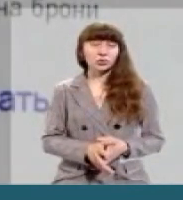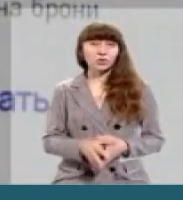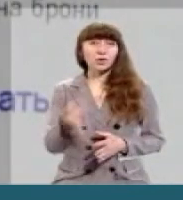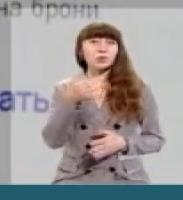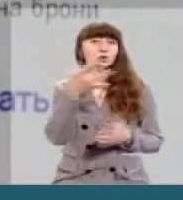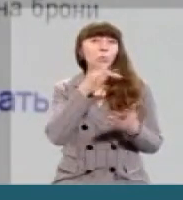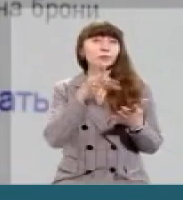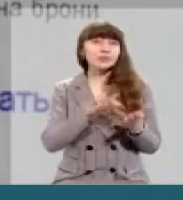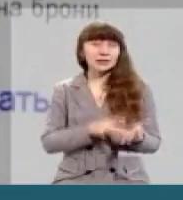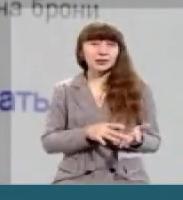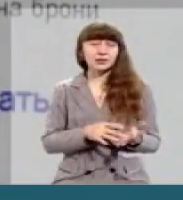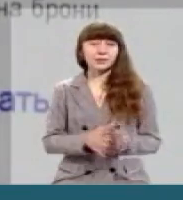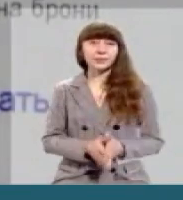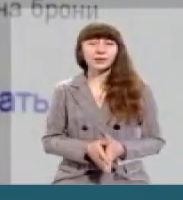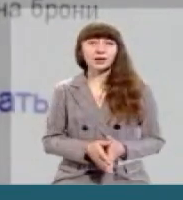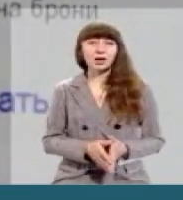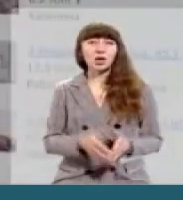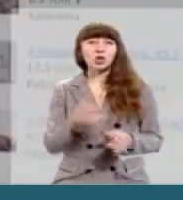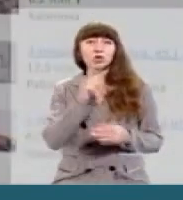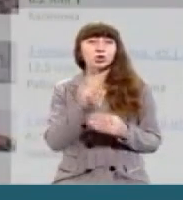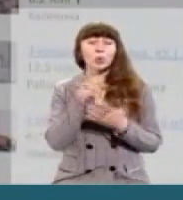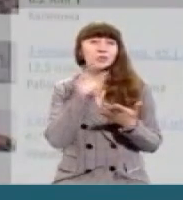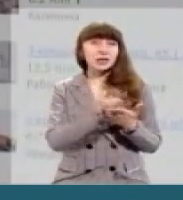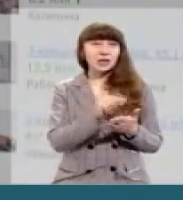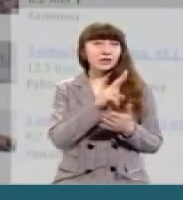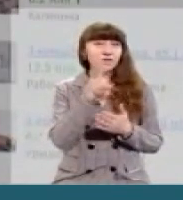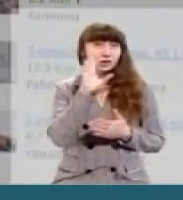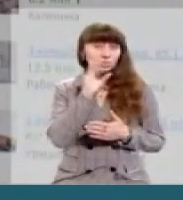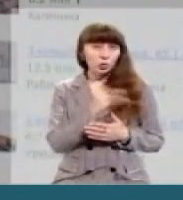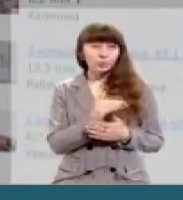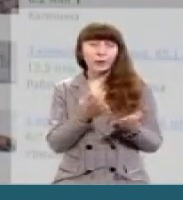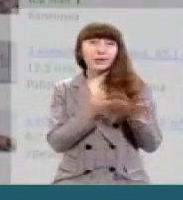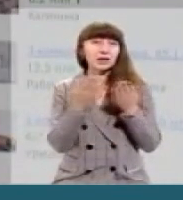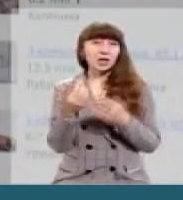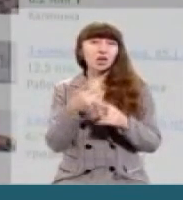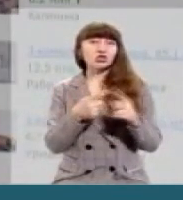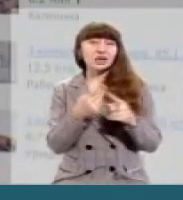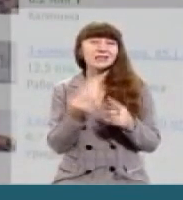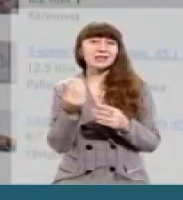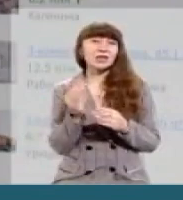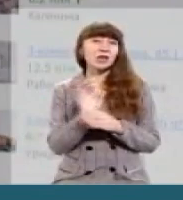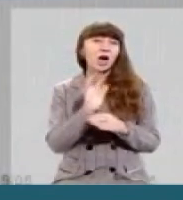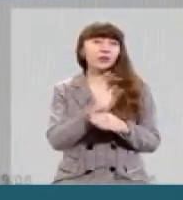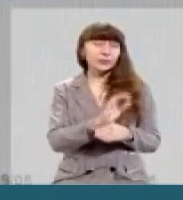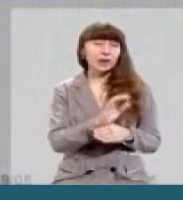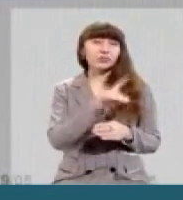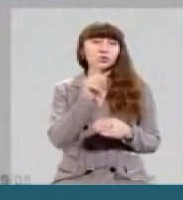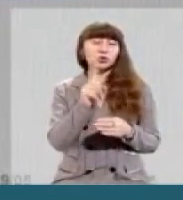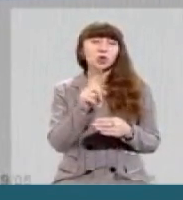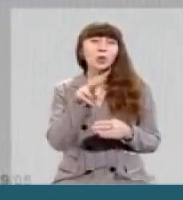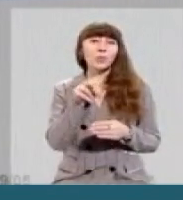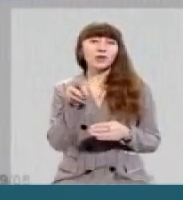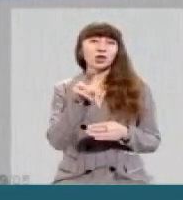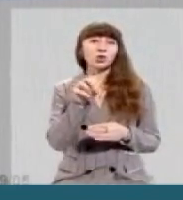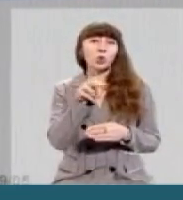деп хабарлады Қостанай облысы полиция департаментінің баспасөз қызметі. Осыдан соң қыздар арзан баспана сатып алуға келісім берген. Содан кейін